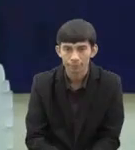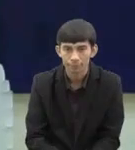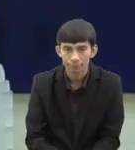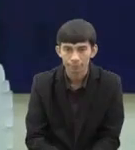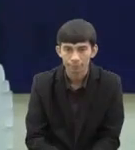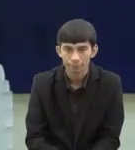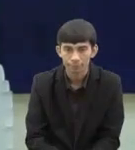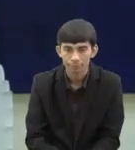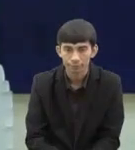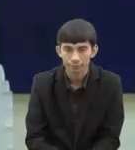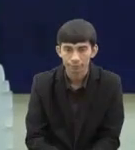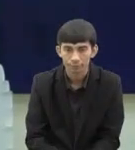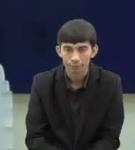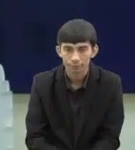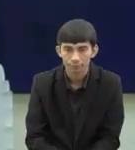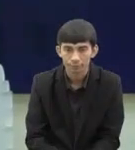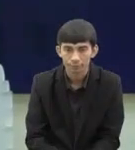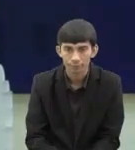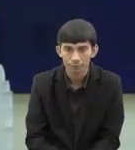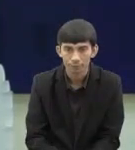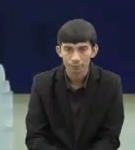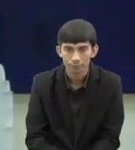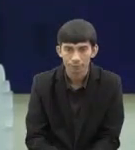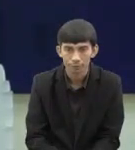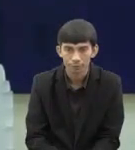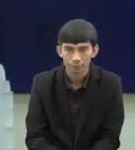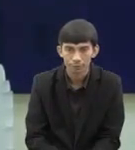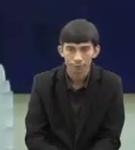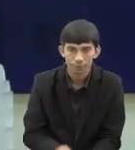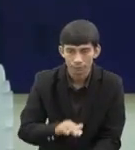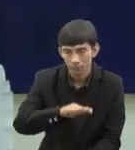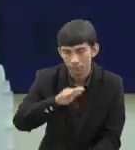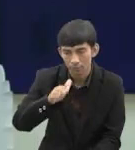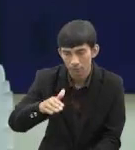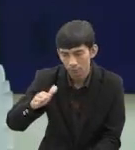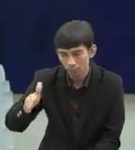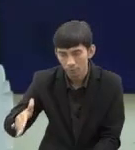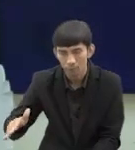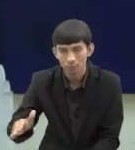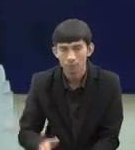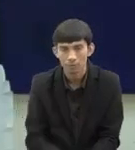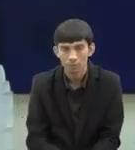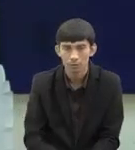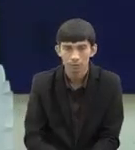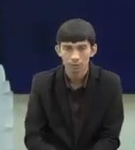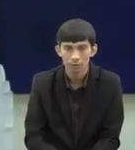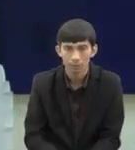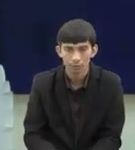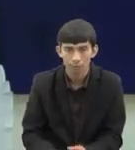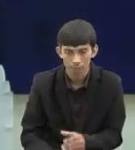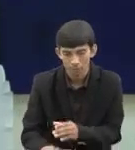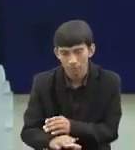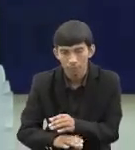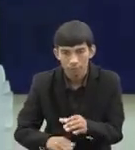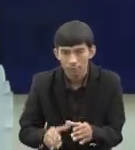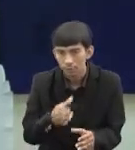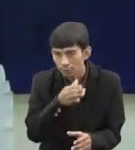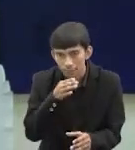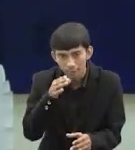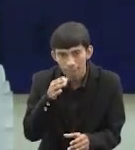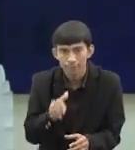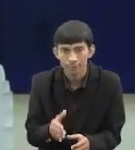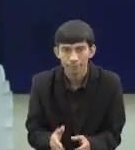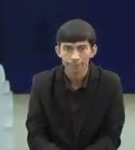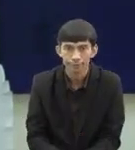con. Chân cấp bông riệp. Dường mơ cả sĩ có nơi cấp bông riệp. Dường đăng tập biệt cả sĩ có cứ thua sẻ chống ca mê nế. Hình chân tầm nế chùm